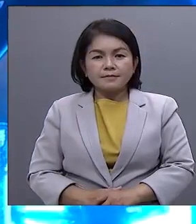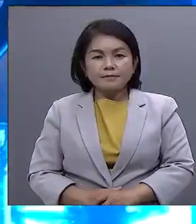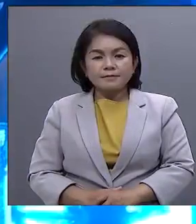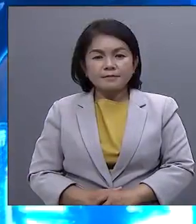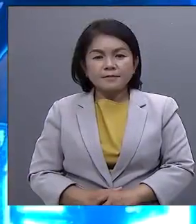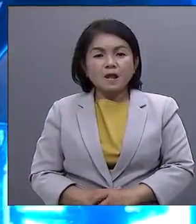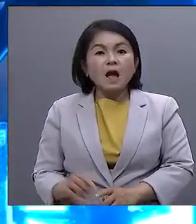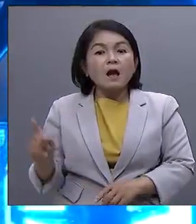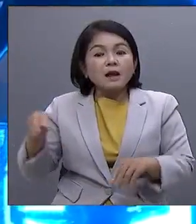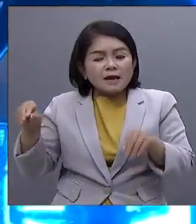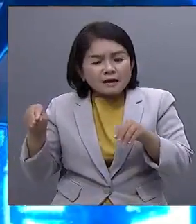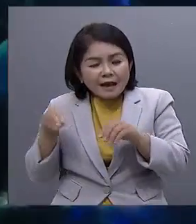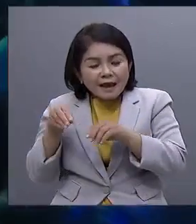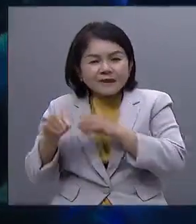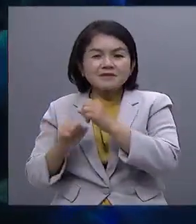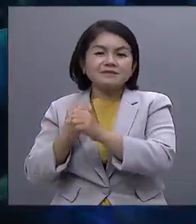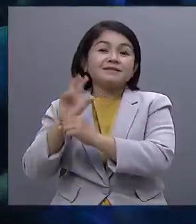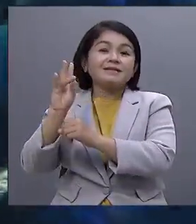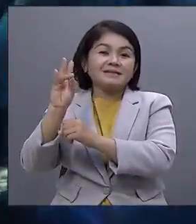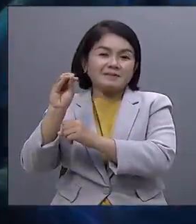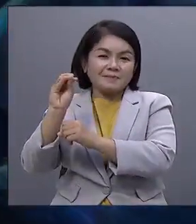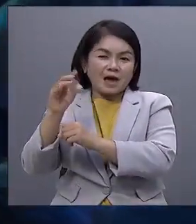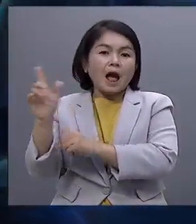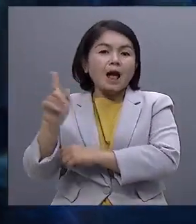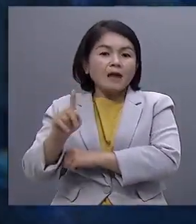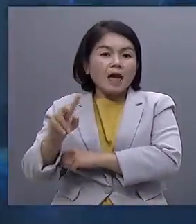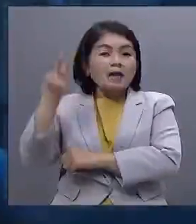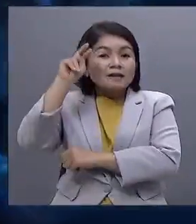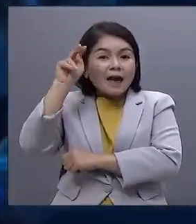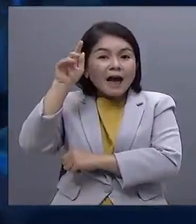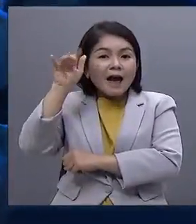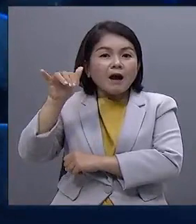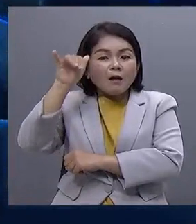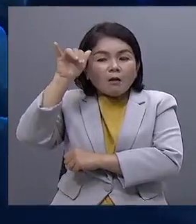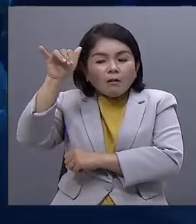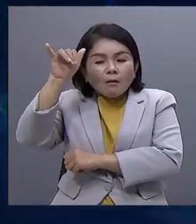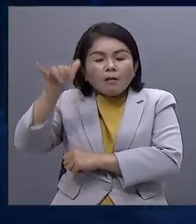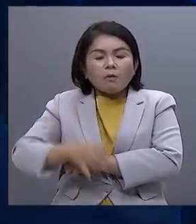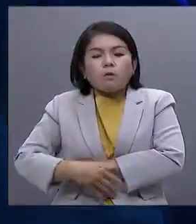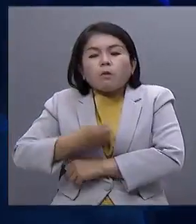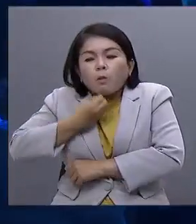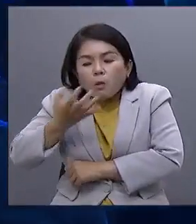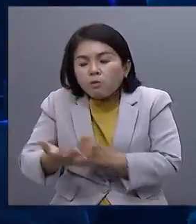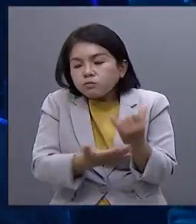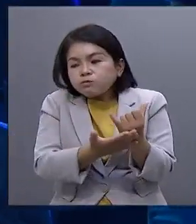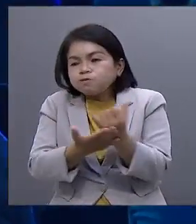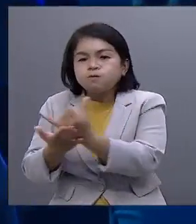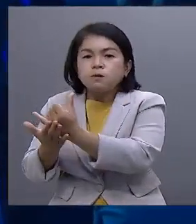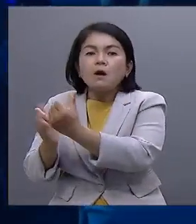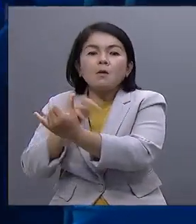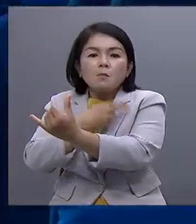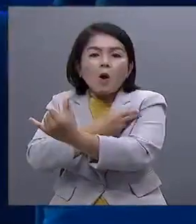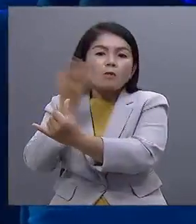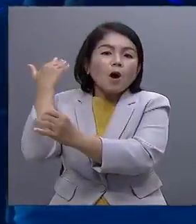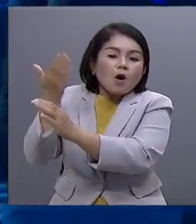ในวัยใกล้เลข7ก่อนหน้านี้นะแอดคาราบาวเคยปรากฏภาพว่าอาเจียนจนต้องหามลงเวทีที่ผ่านมาก็ยอมรับนะ